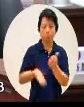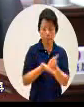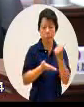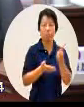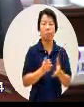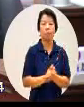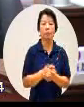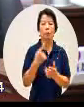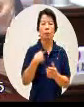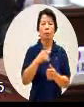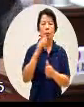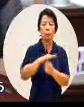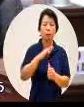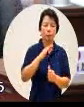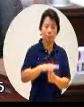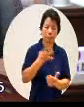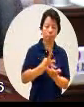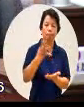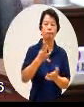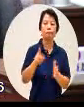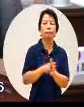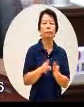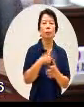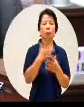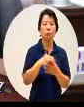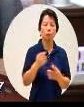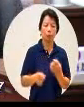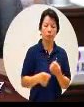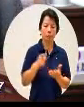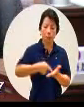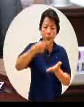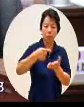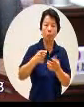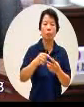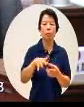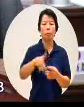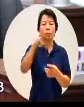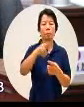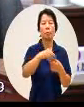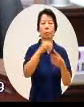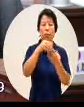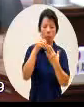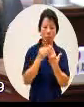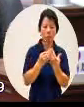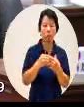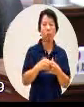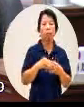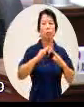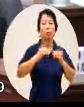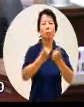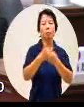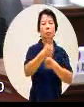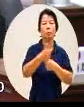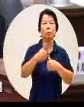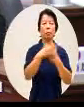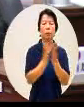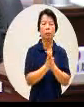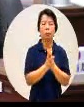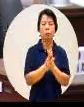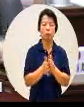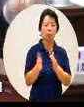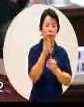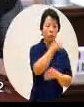錄四次落選的紀錄我從第一次選議員呢到當選議員隔了幾年呢隔了12年